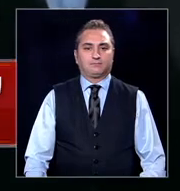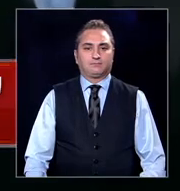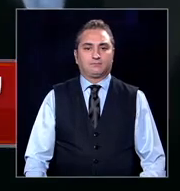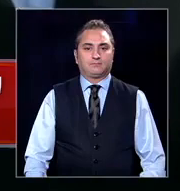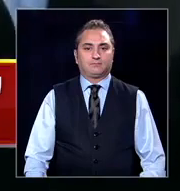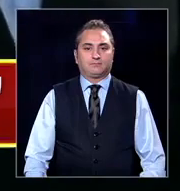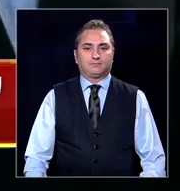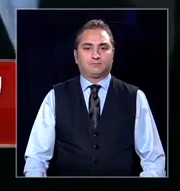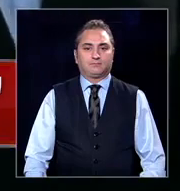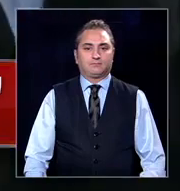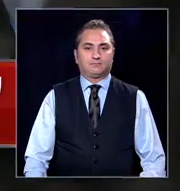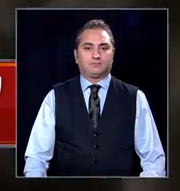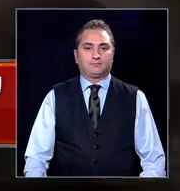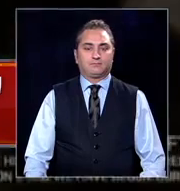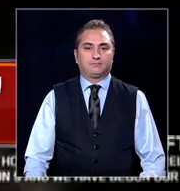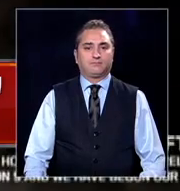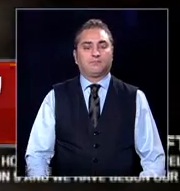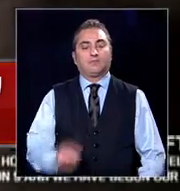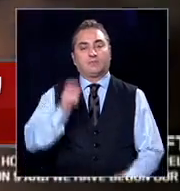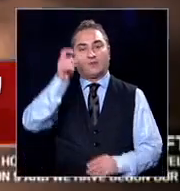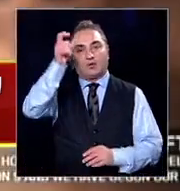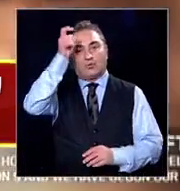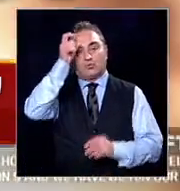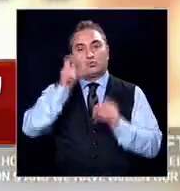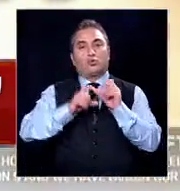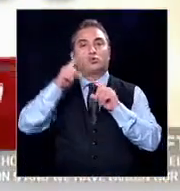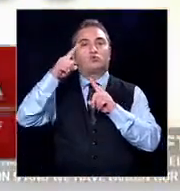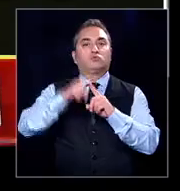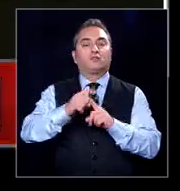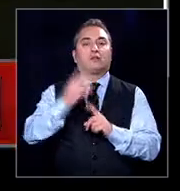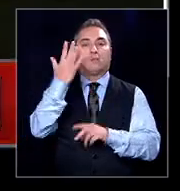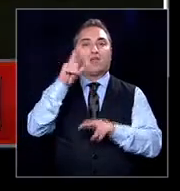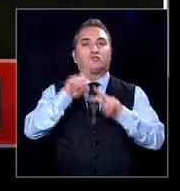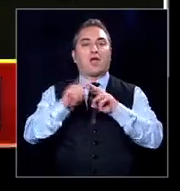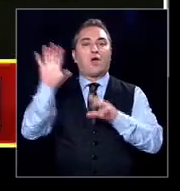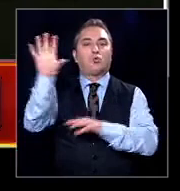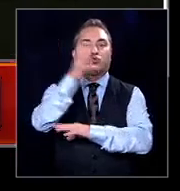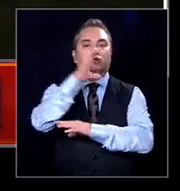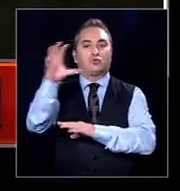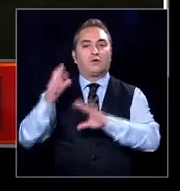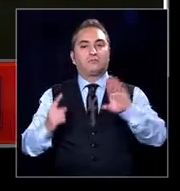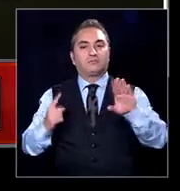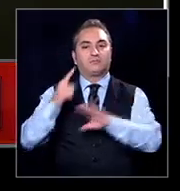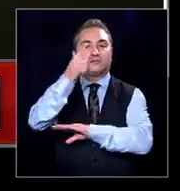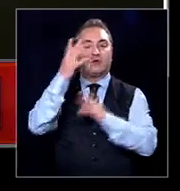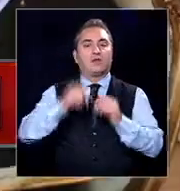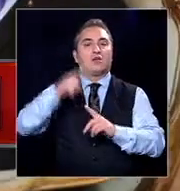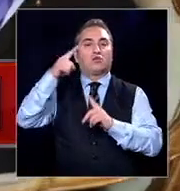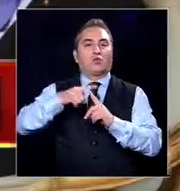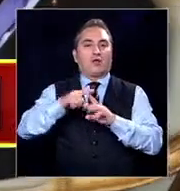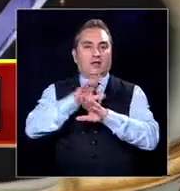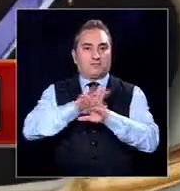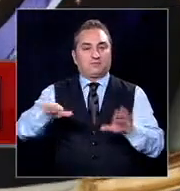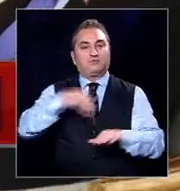yapmadım dememeliyim. TürkSat 5A uydusunun fırlatılmasından sonra düzenlenen törene katılan Cumhurbaşkanı,